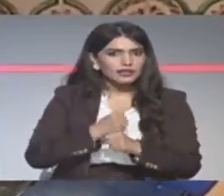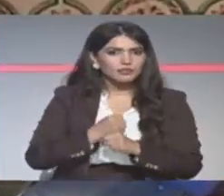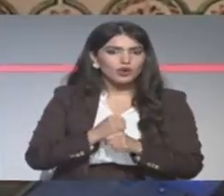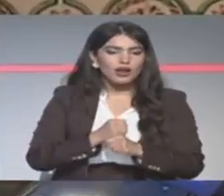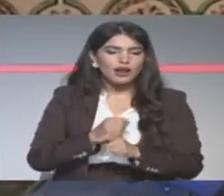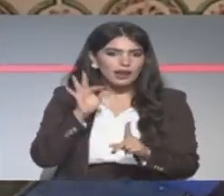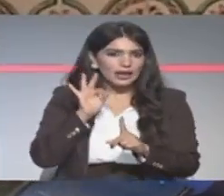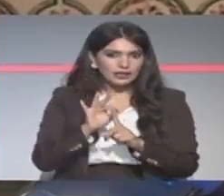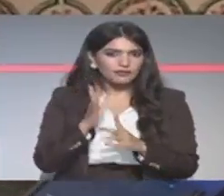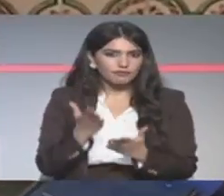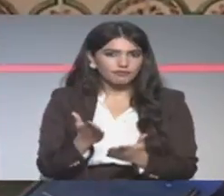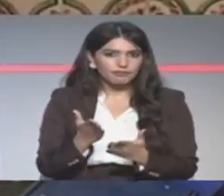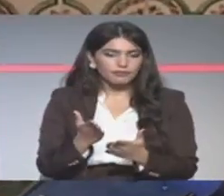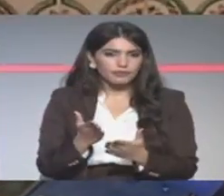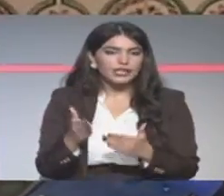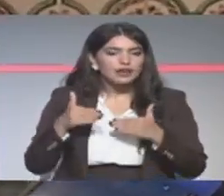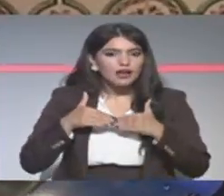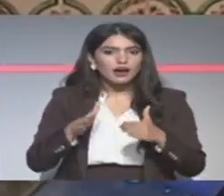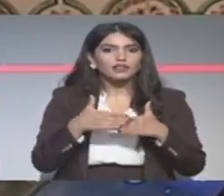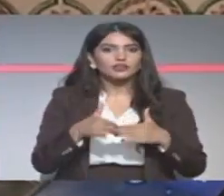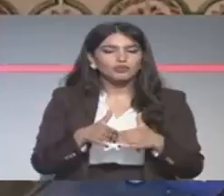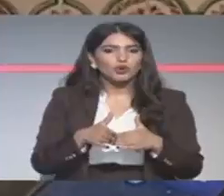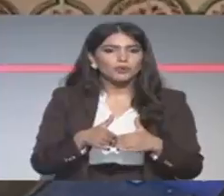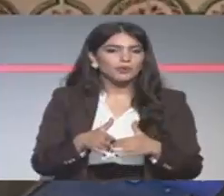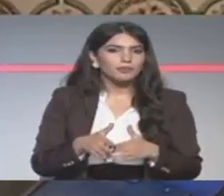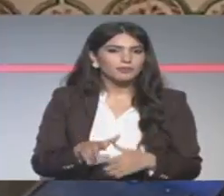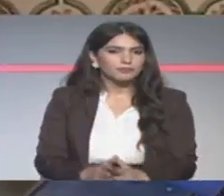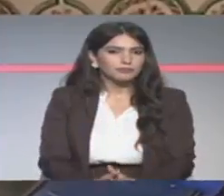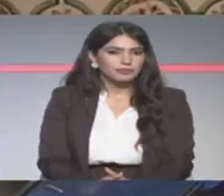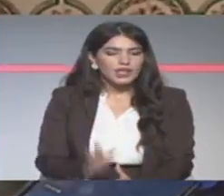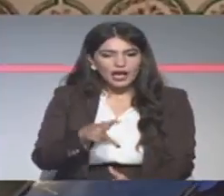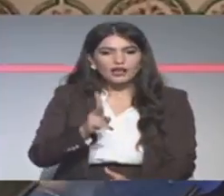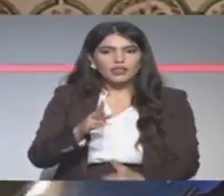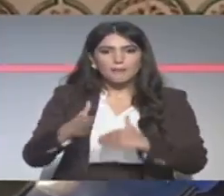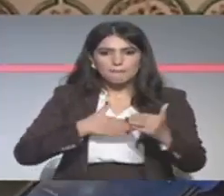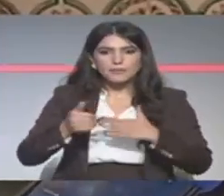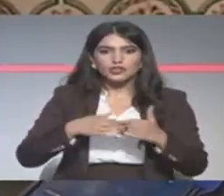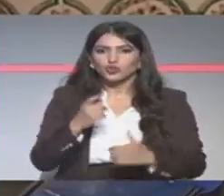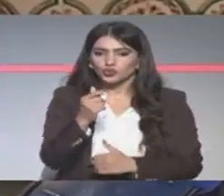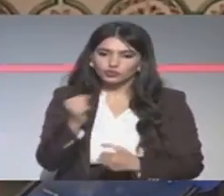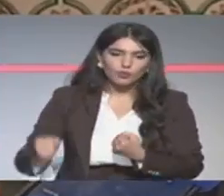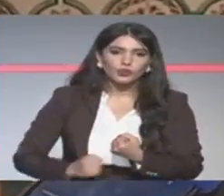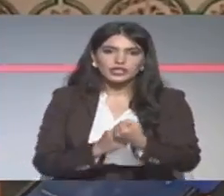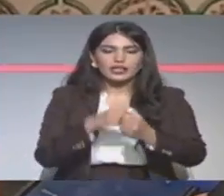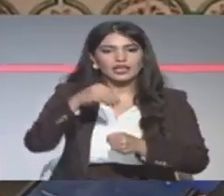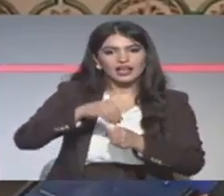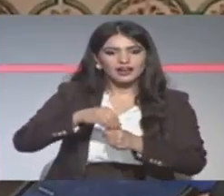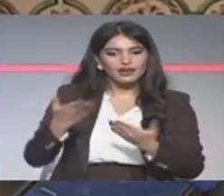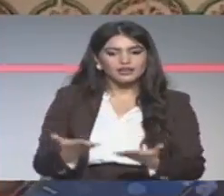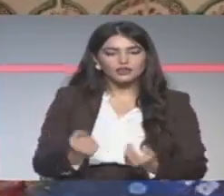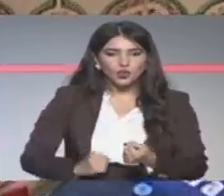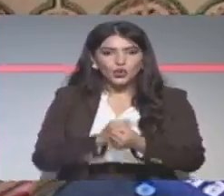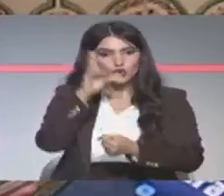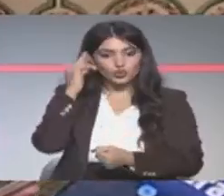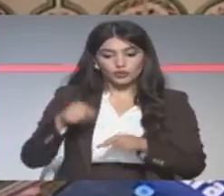كوننا نوفر أكبر قدر ما يمكن من الموارد المالية والمساندة الاقتصادية لتونس في الفترة